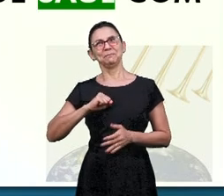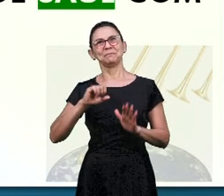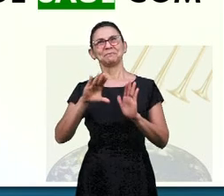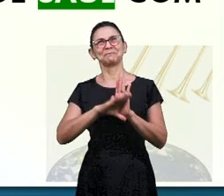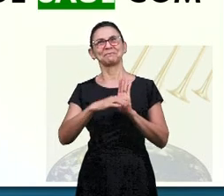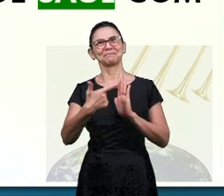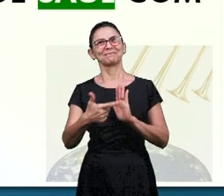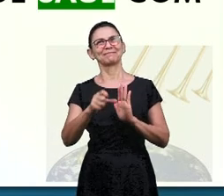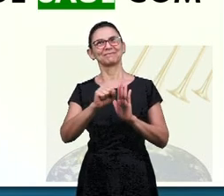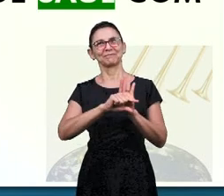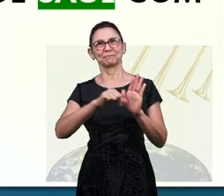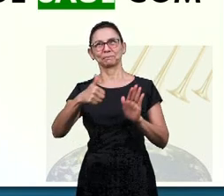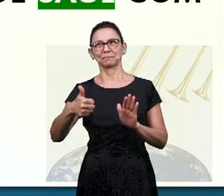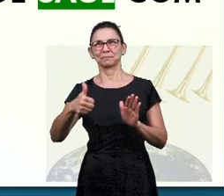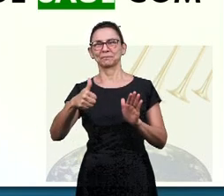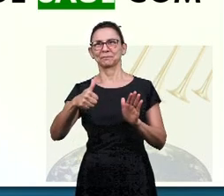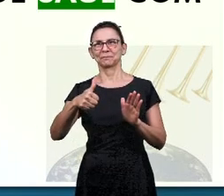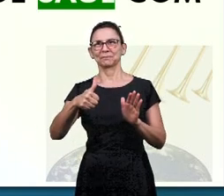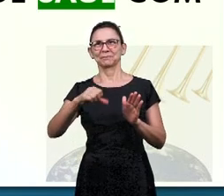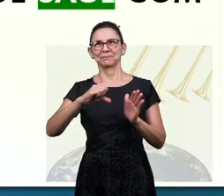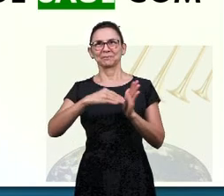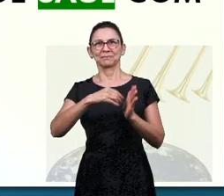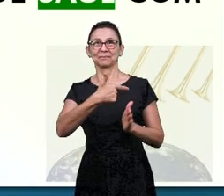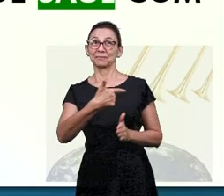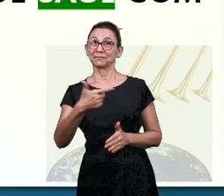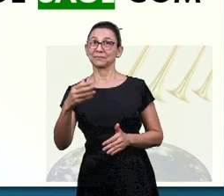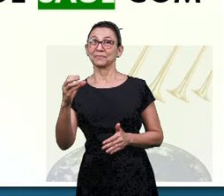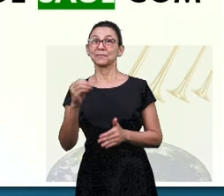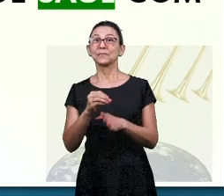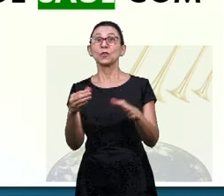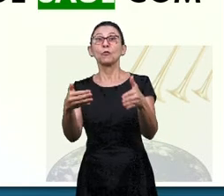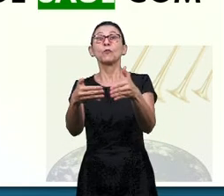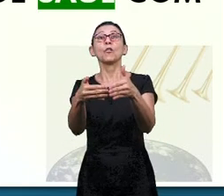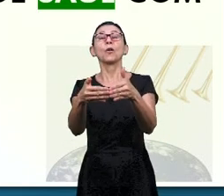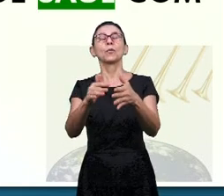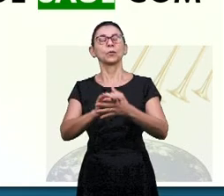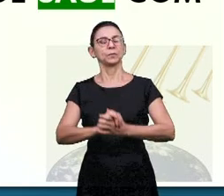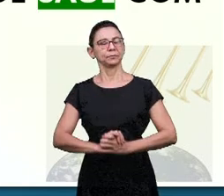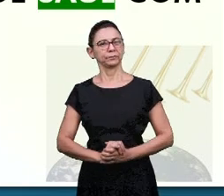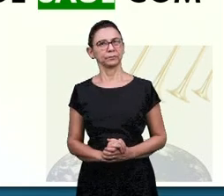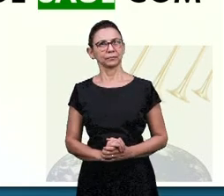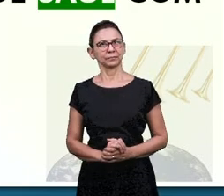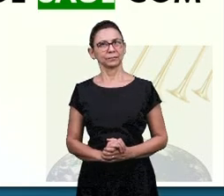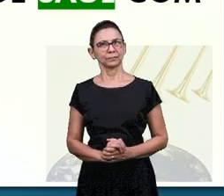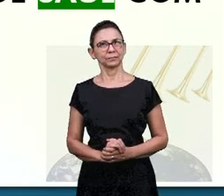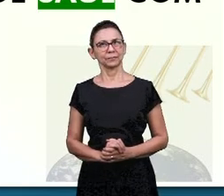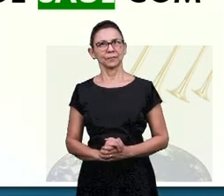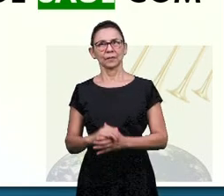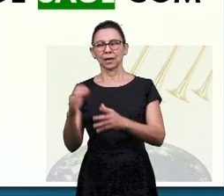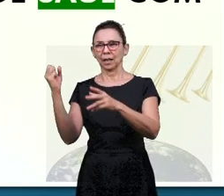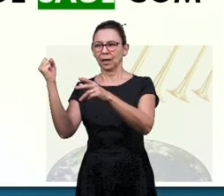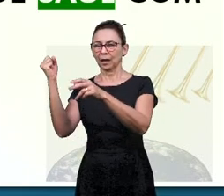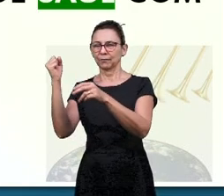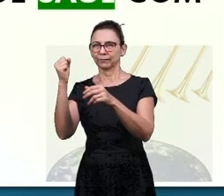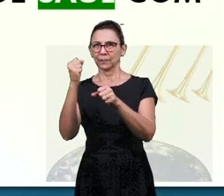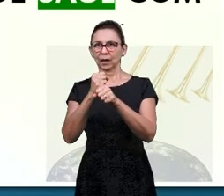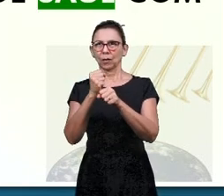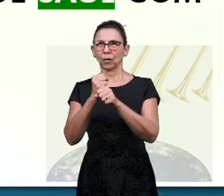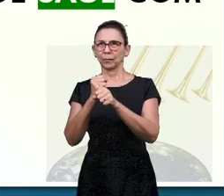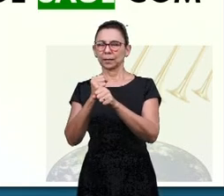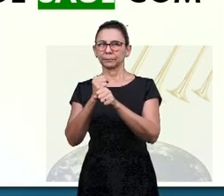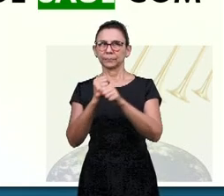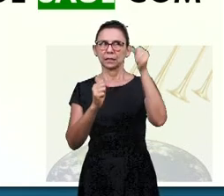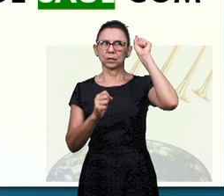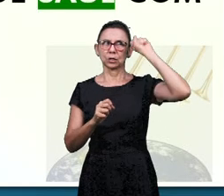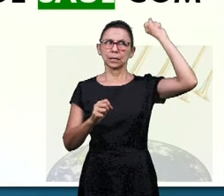chapitre 28, versets 19 et 20, mettez en évidence la situation finale de l'œuvre de Saül, quand il a consulté